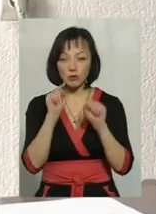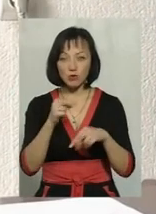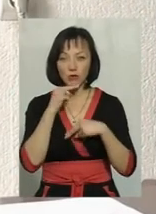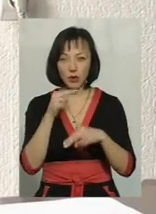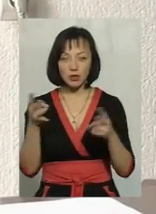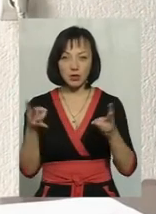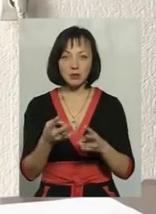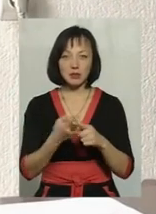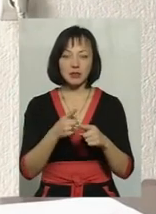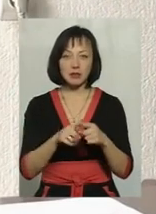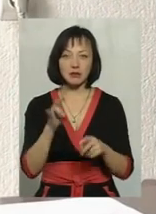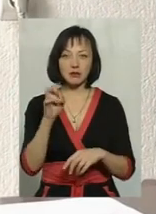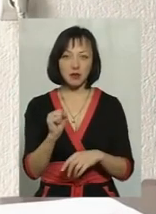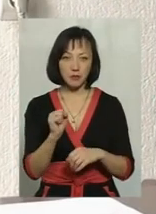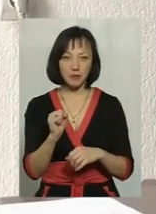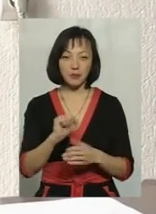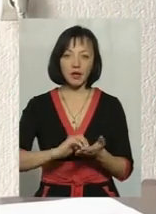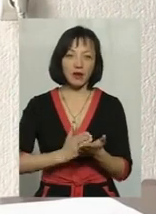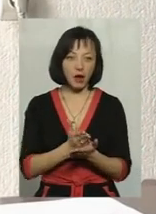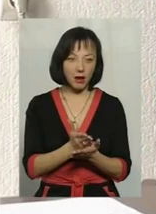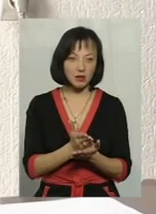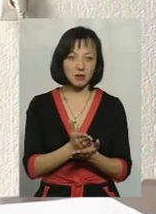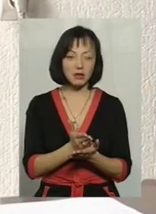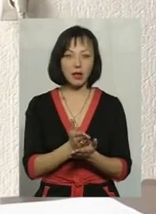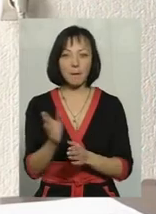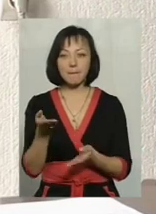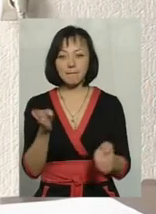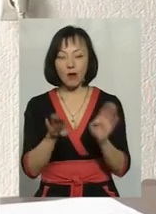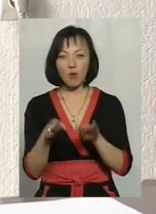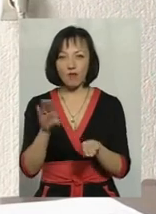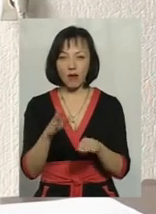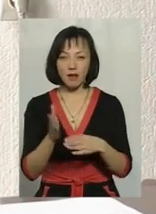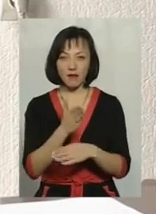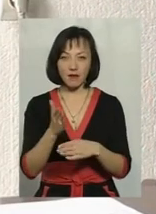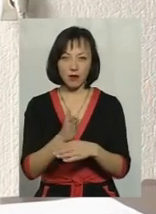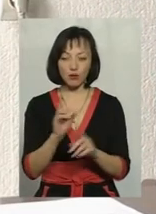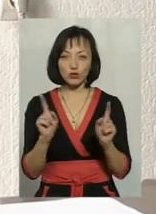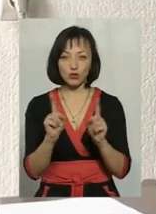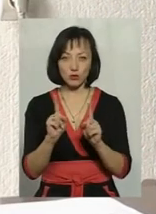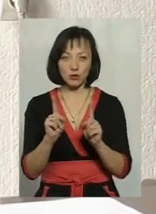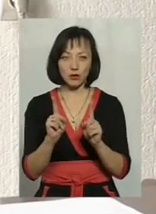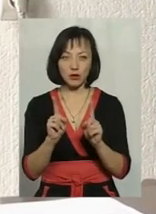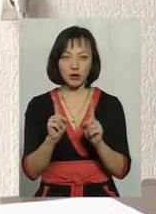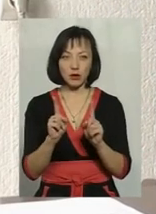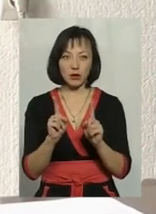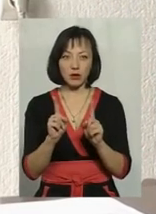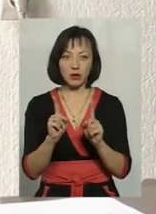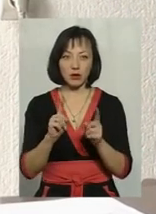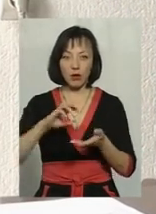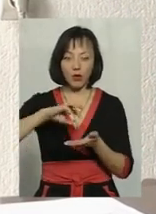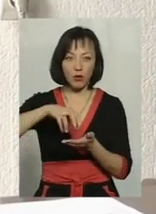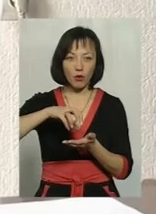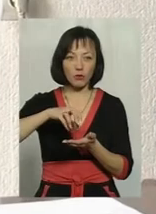звертати увагу, це на якість пакування даного виробу, щоб корок,